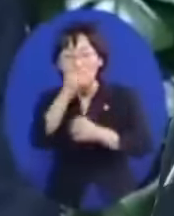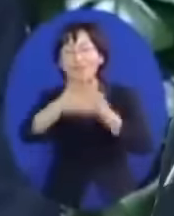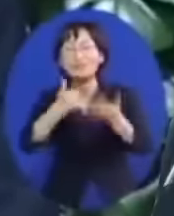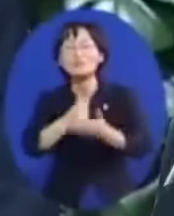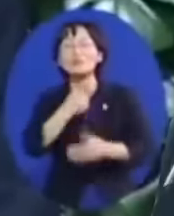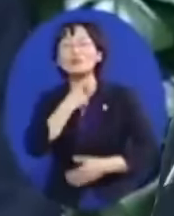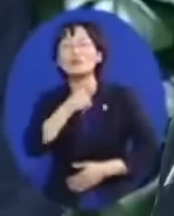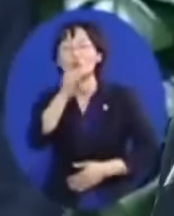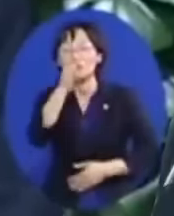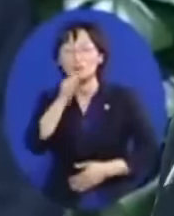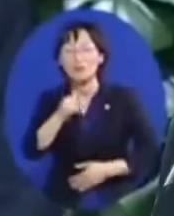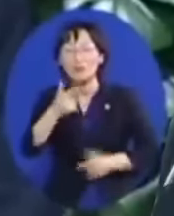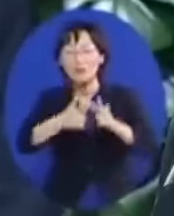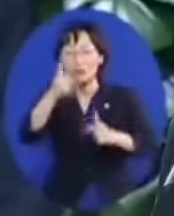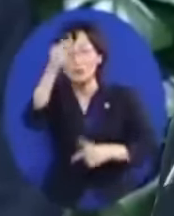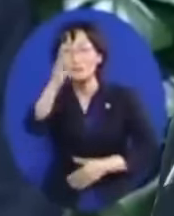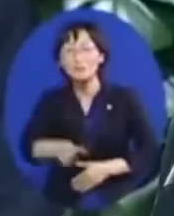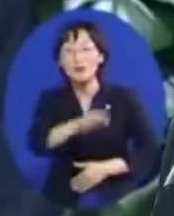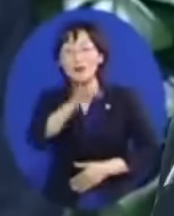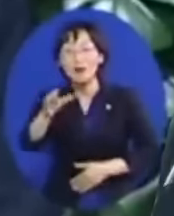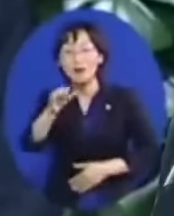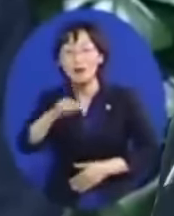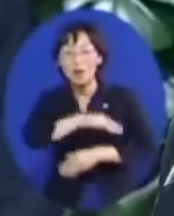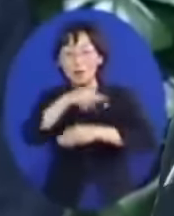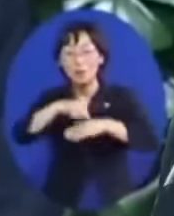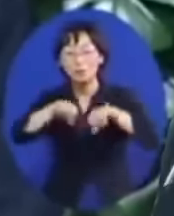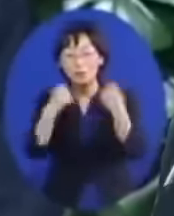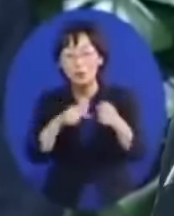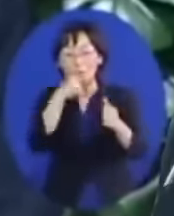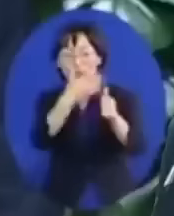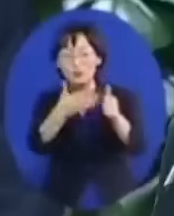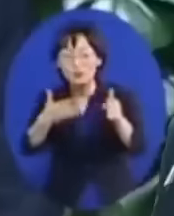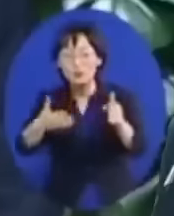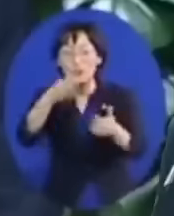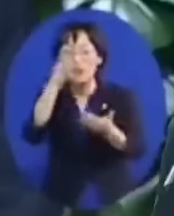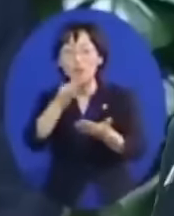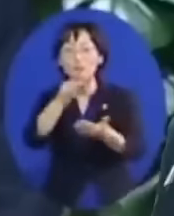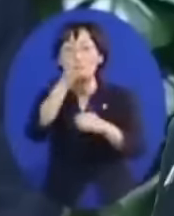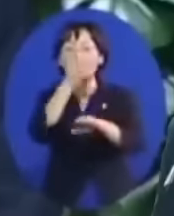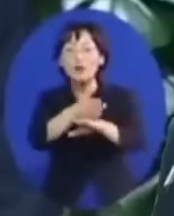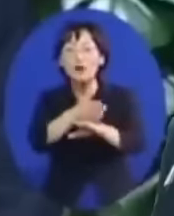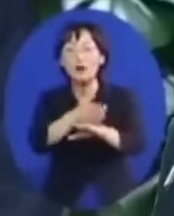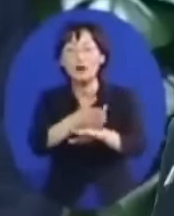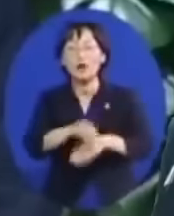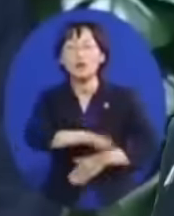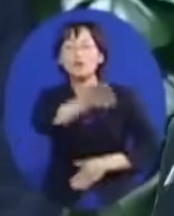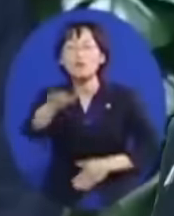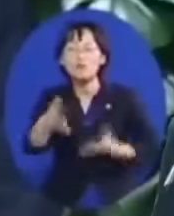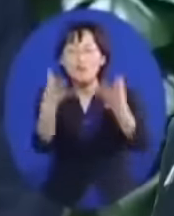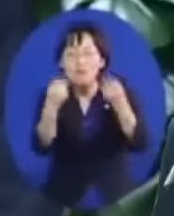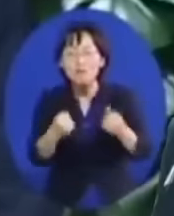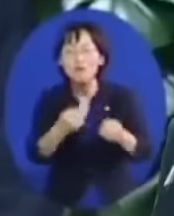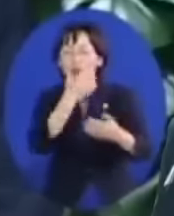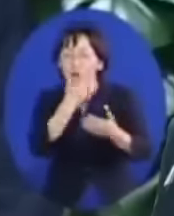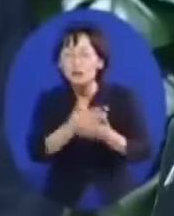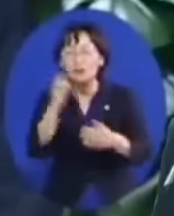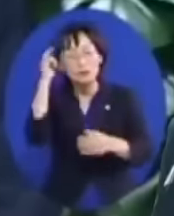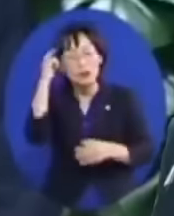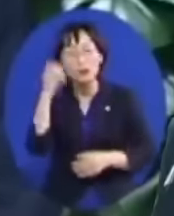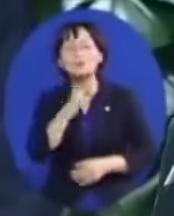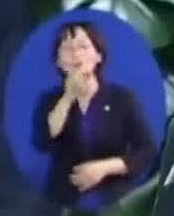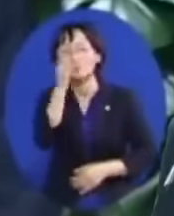것입니다. 예수님이 십자가에 몸짓고 피 흘려서 우리를 값주고 사셨을 때 우리를 얼마나 귀하게 생각하시는